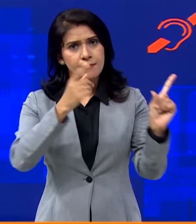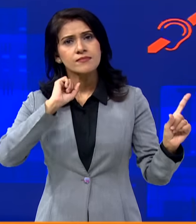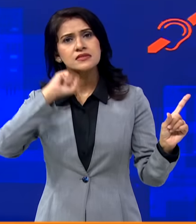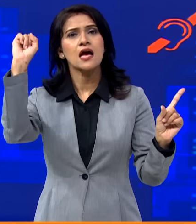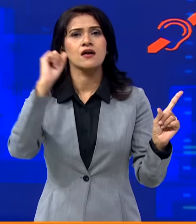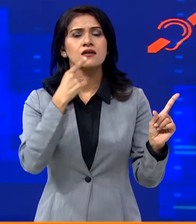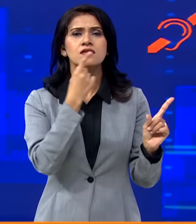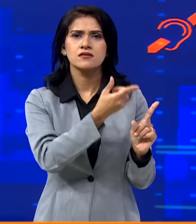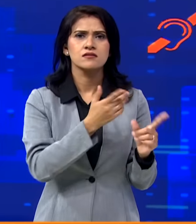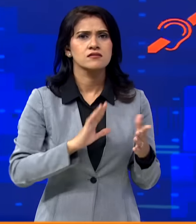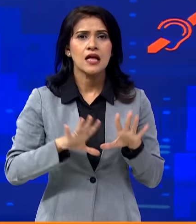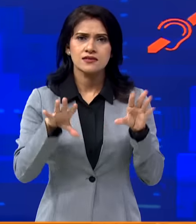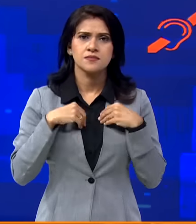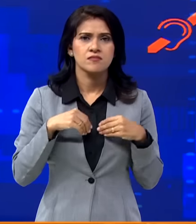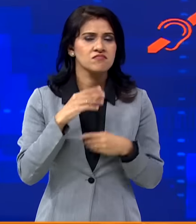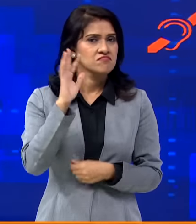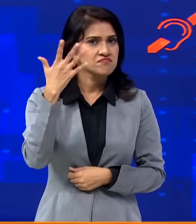भुगतने को तैयार ह